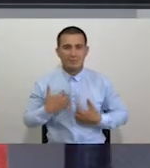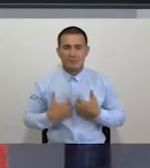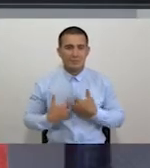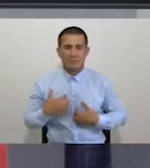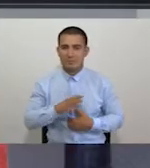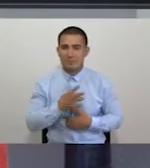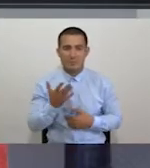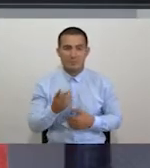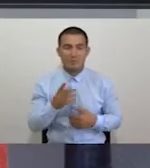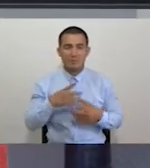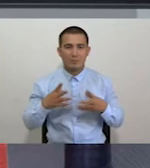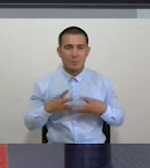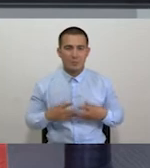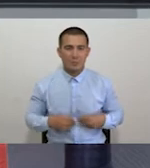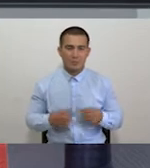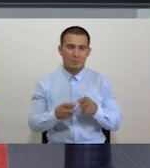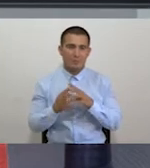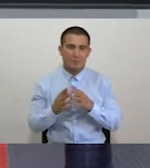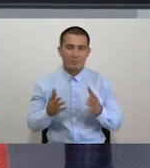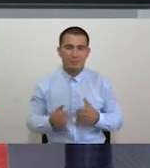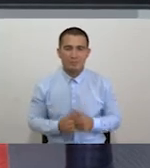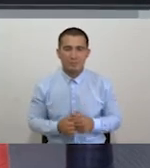shoshmasdan bajaring.